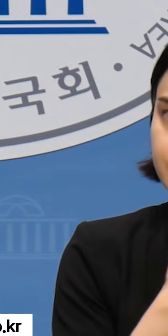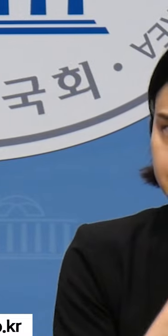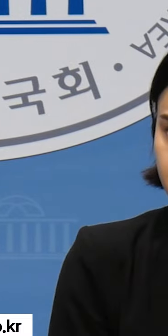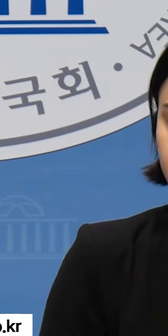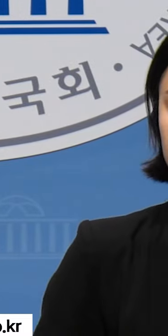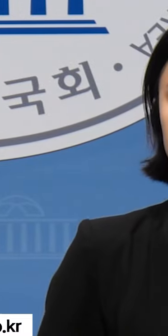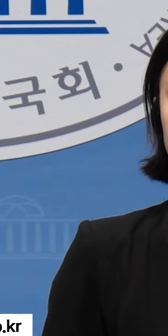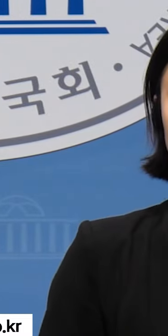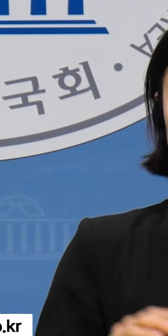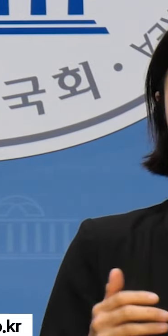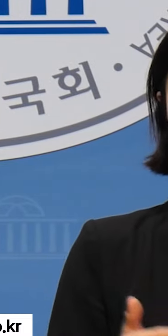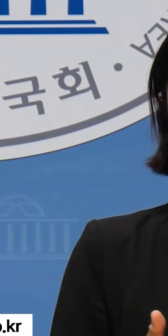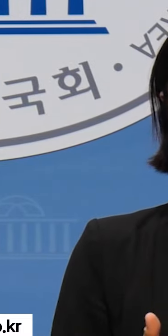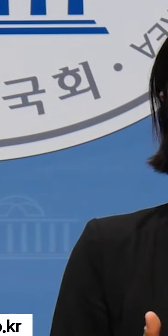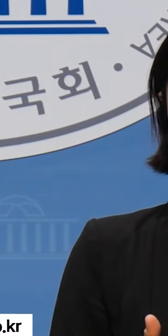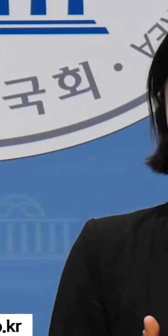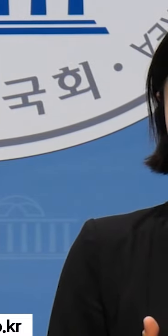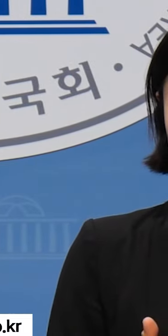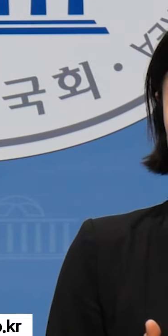국회